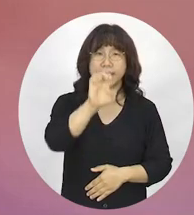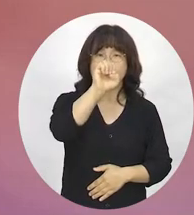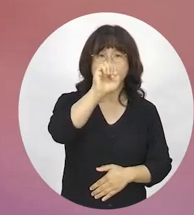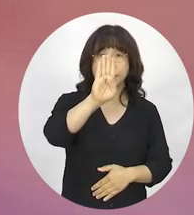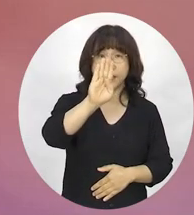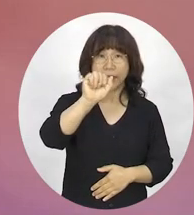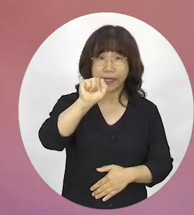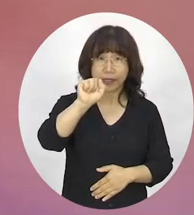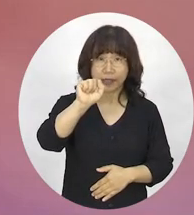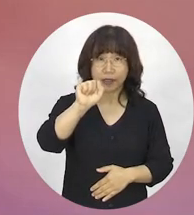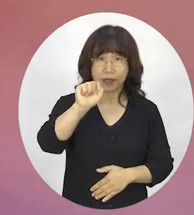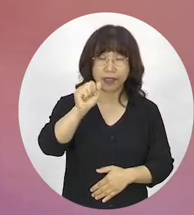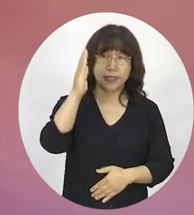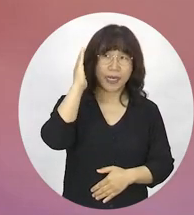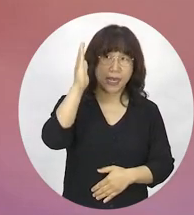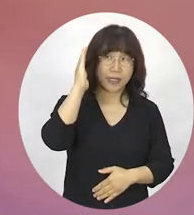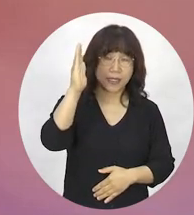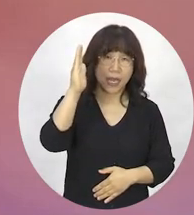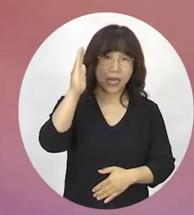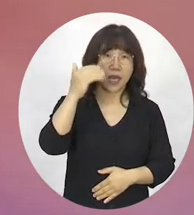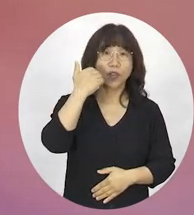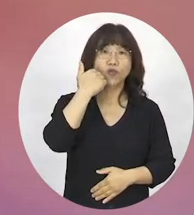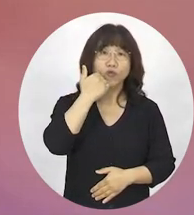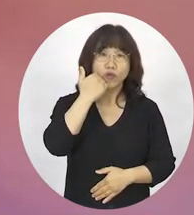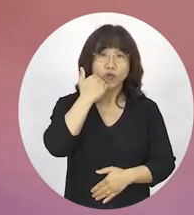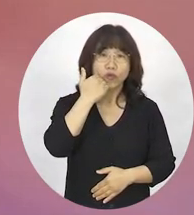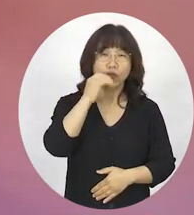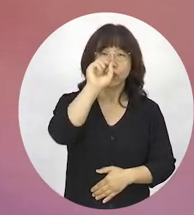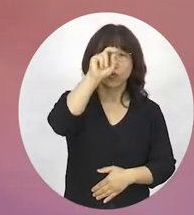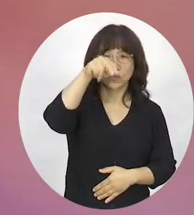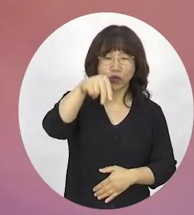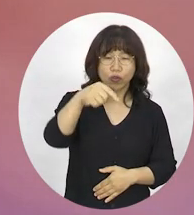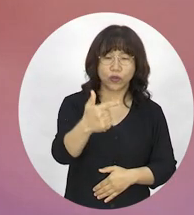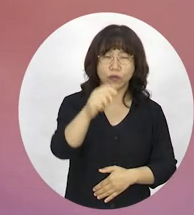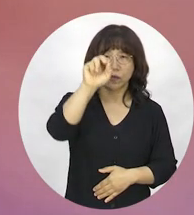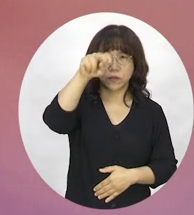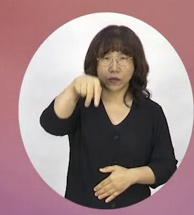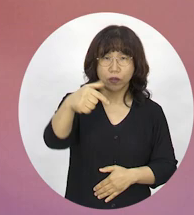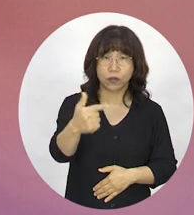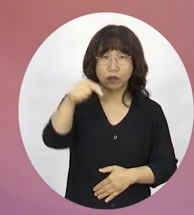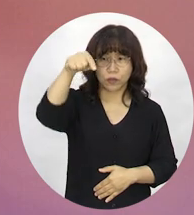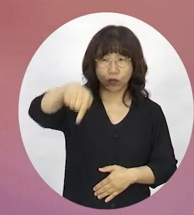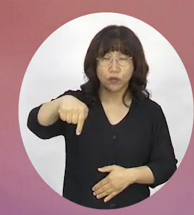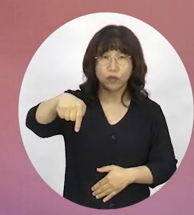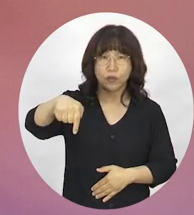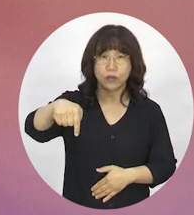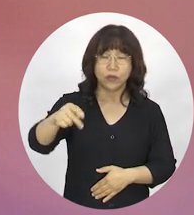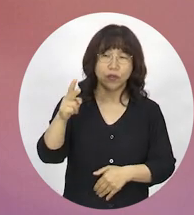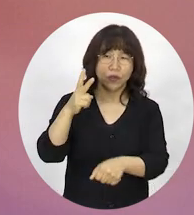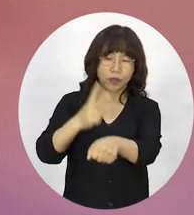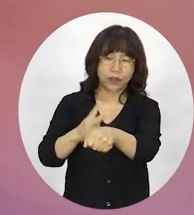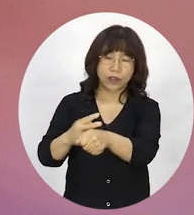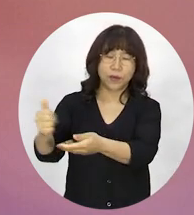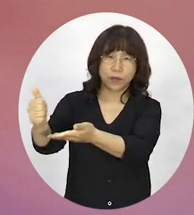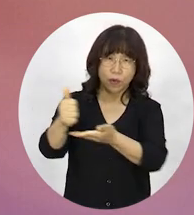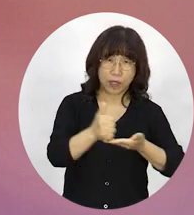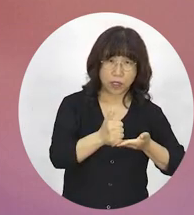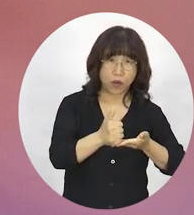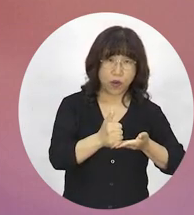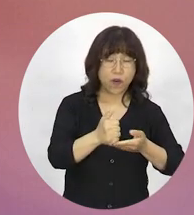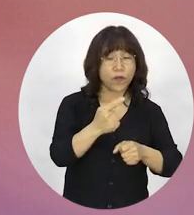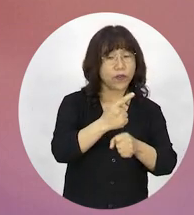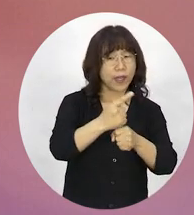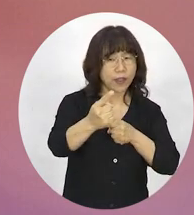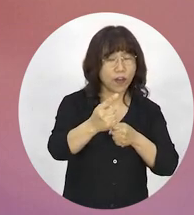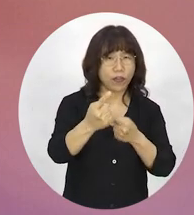설명회에는 EBSI 입시 대표 강사이자 아는 만큼 보이는 입시의 기술 저자인 윤윤구 강사가 나와 2023년도